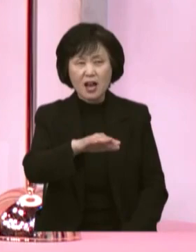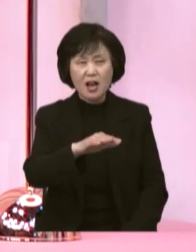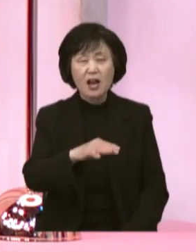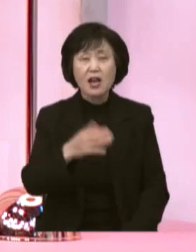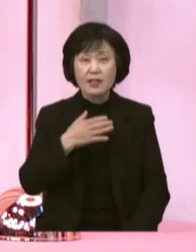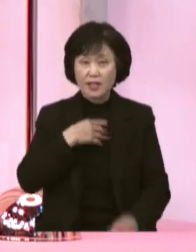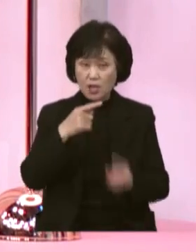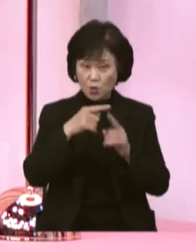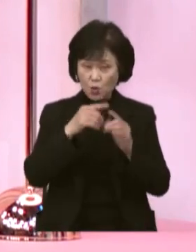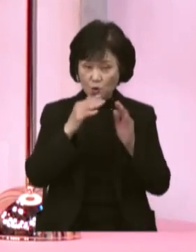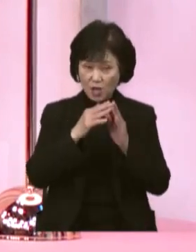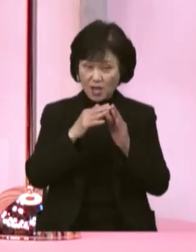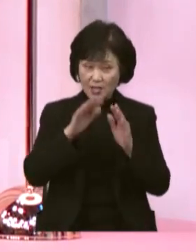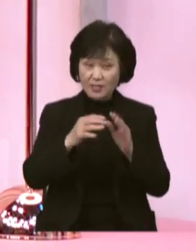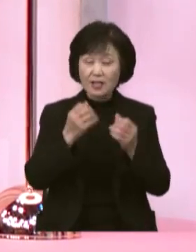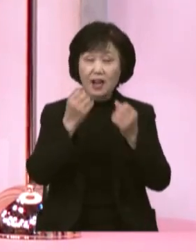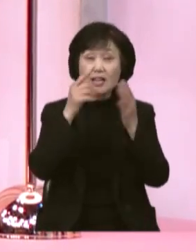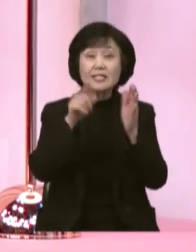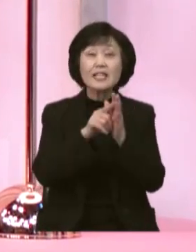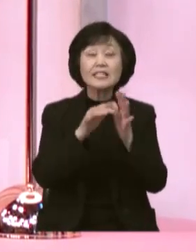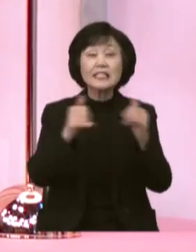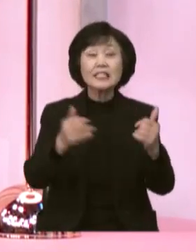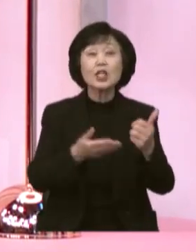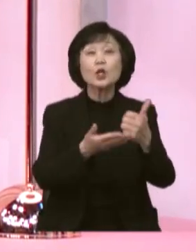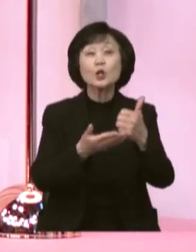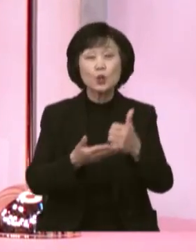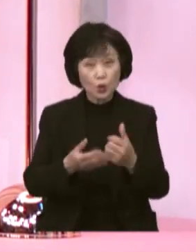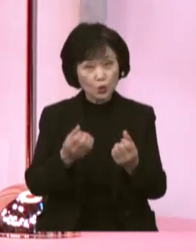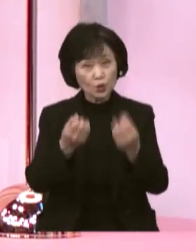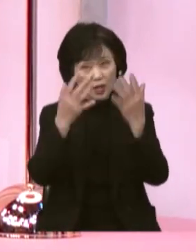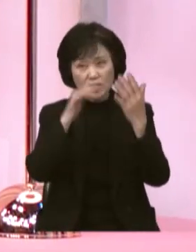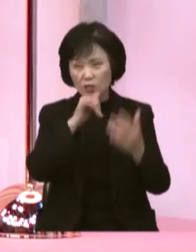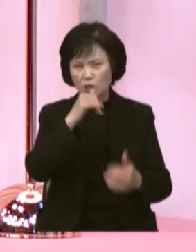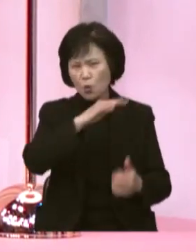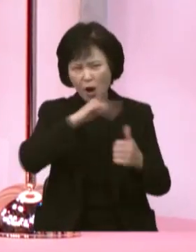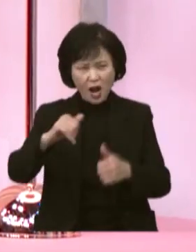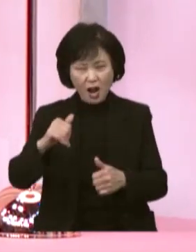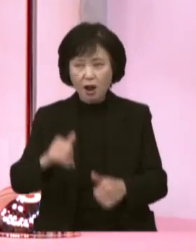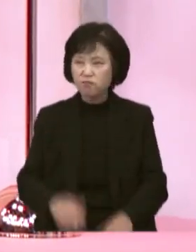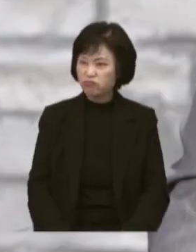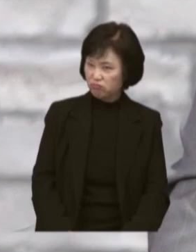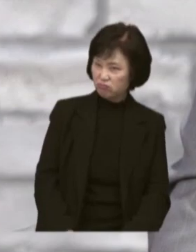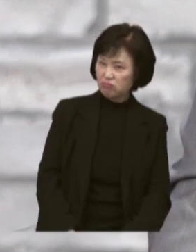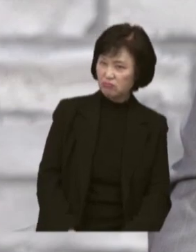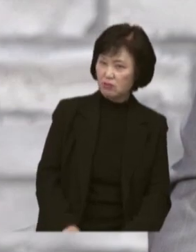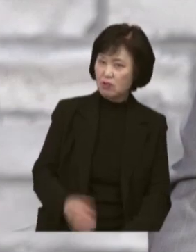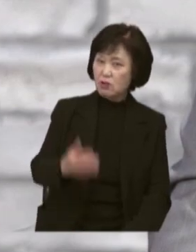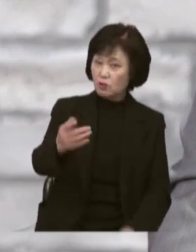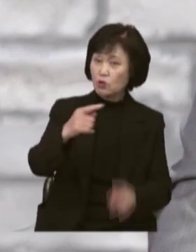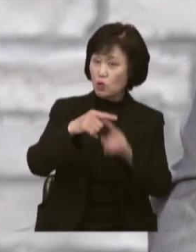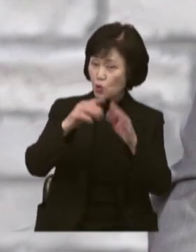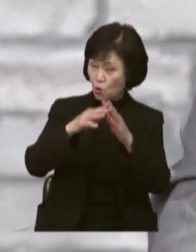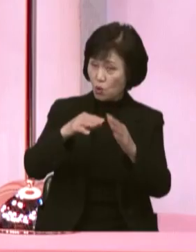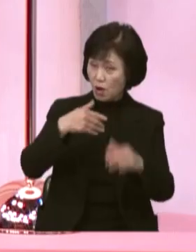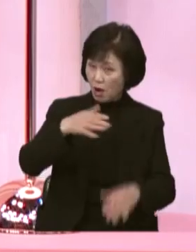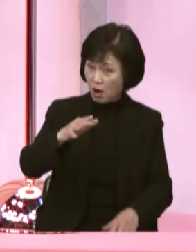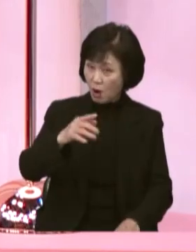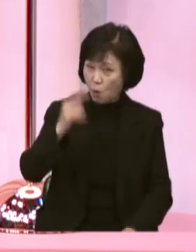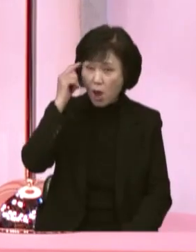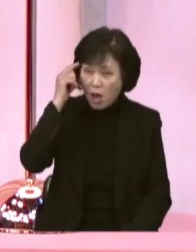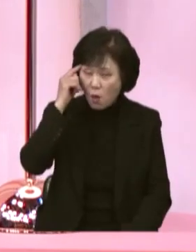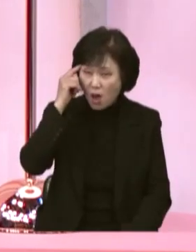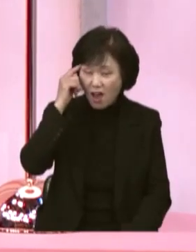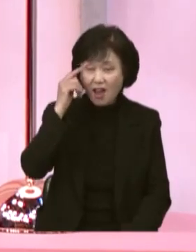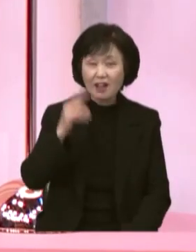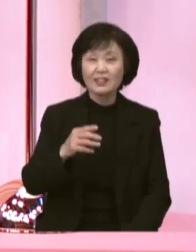아니야. 야, 내가 너 회사 줄게. 막 회 안 좋아해. 그리고 고기 사줄게 막 꼬시는 거야. 근데 그게